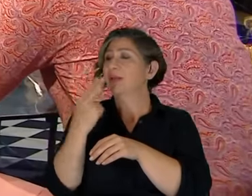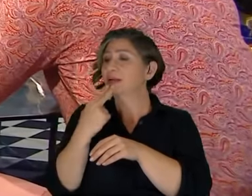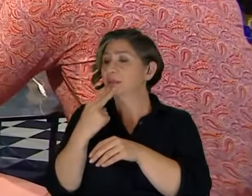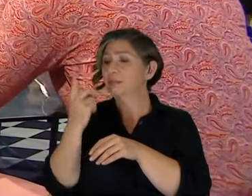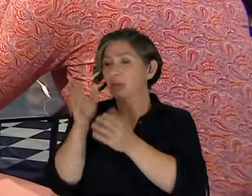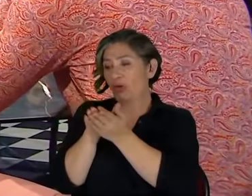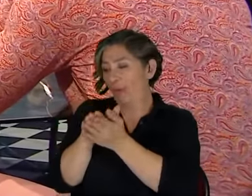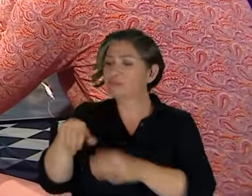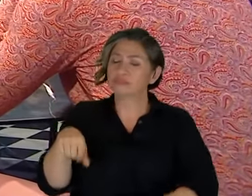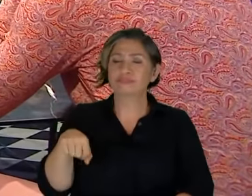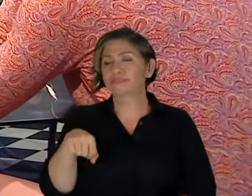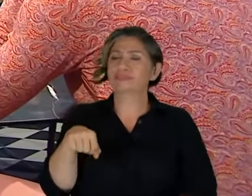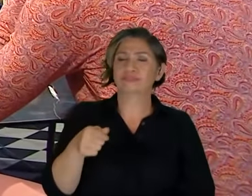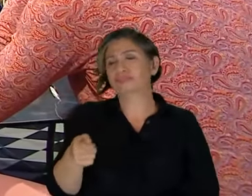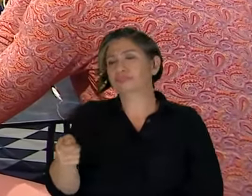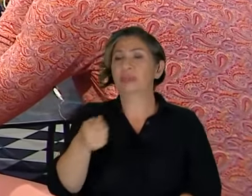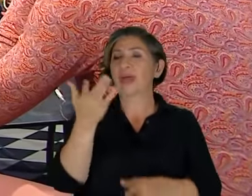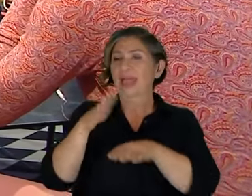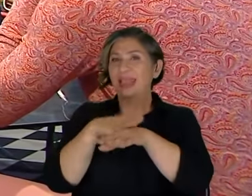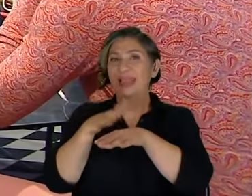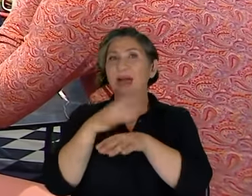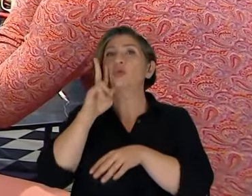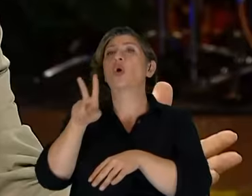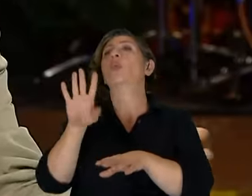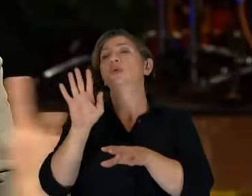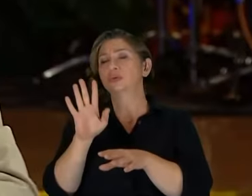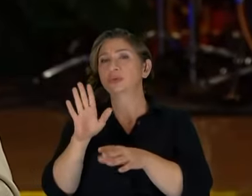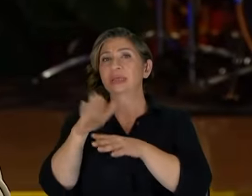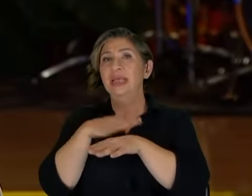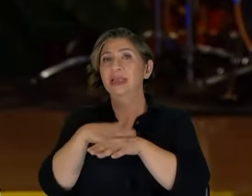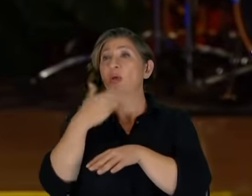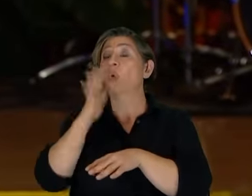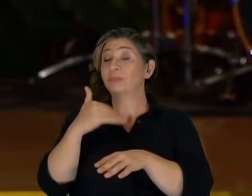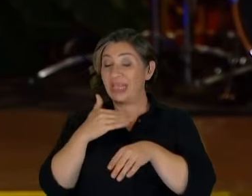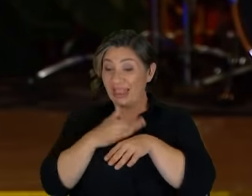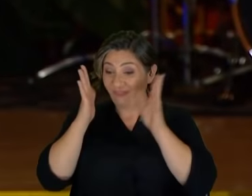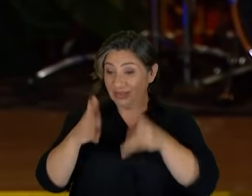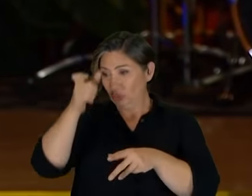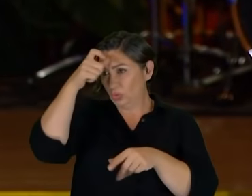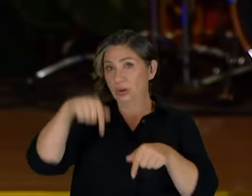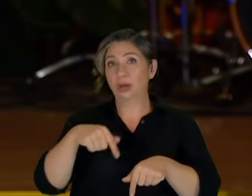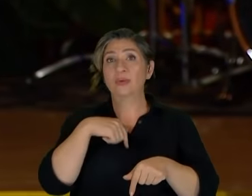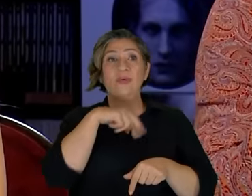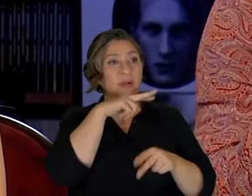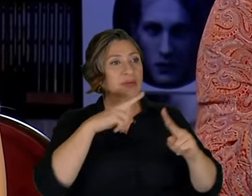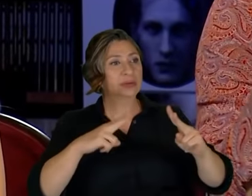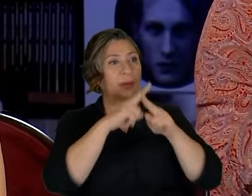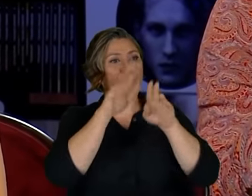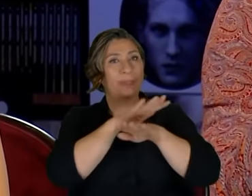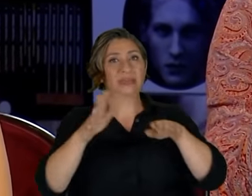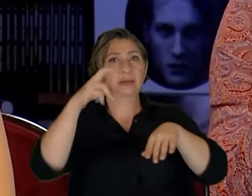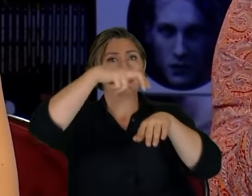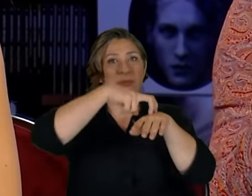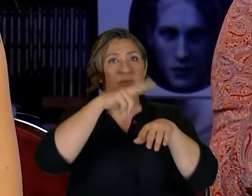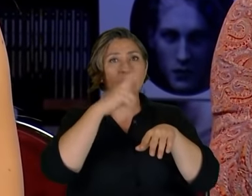ve bir köpeği ya da yani kedileri genelde görmüyoruz zaten. Pek kedi yok galiba. Bizde çok fazla kedi yok. Kedi Paris'te ben birkaç kere masanın üstünde